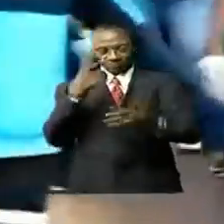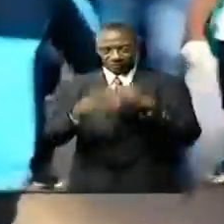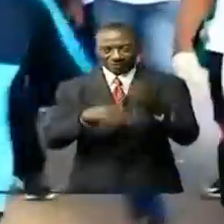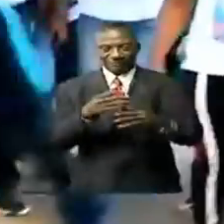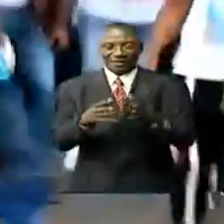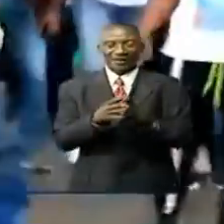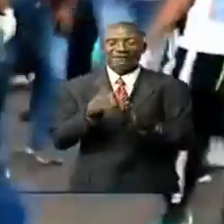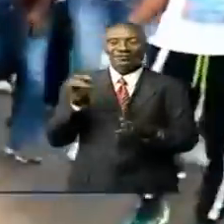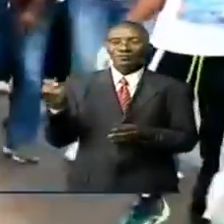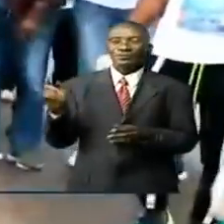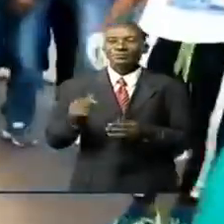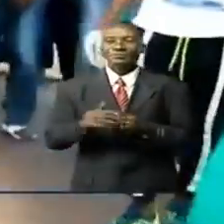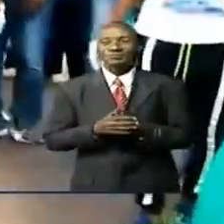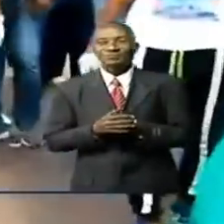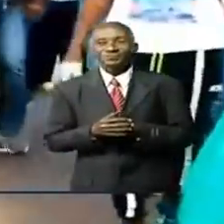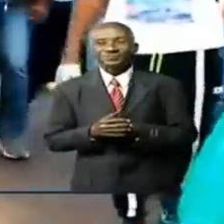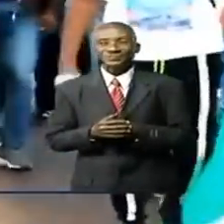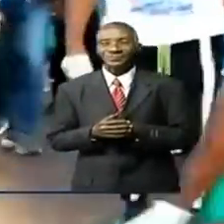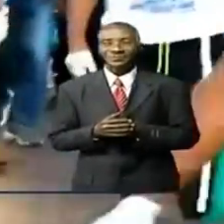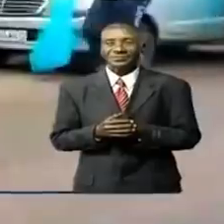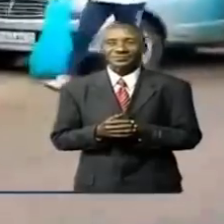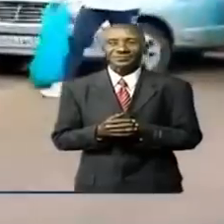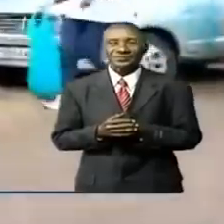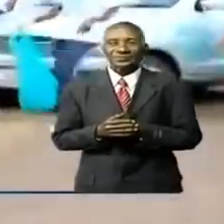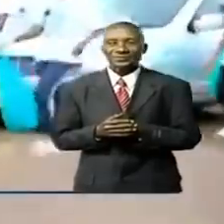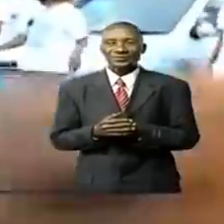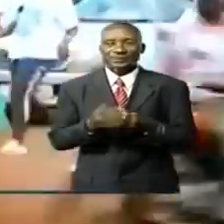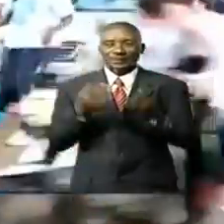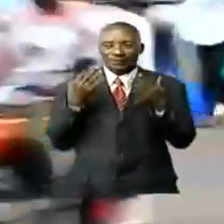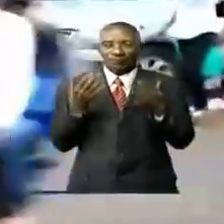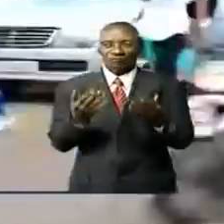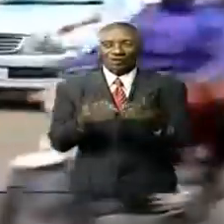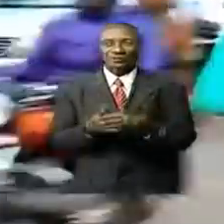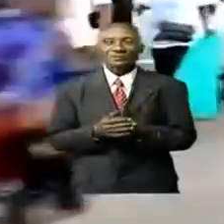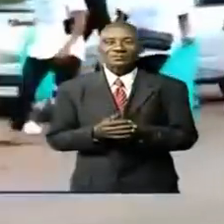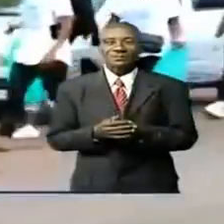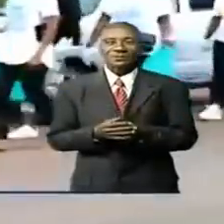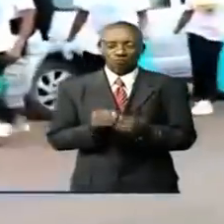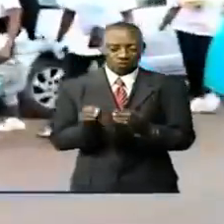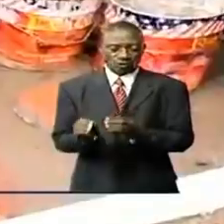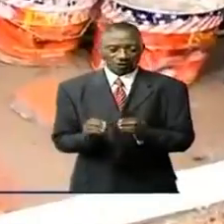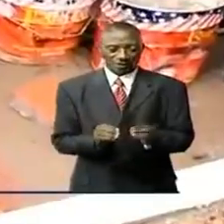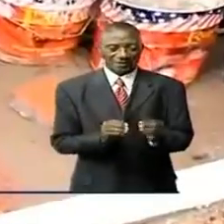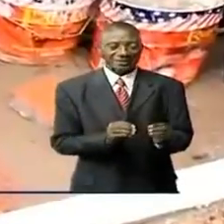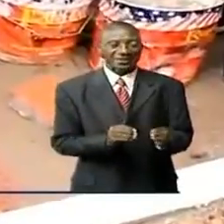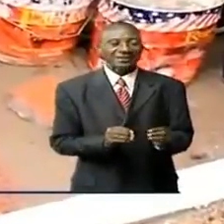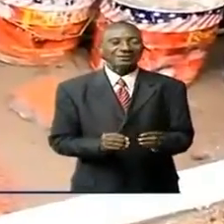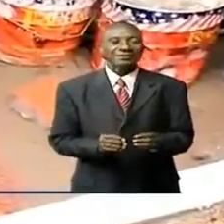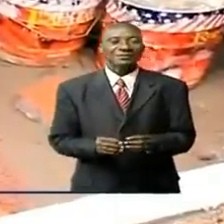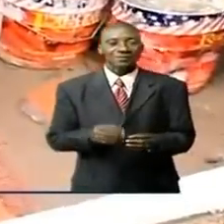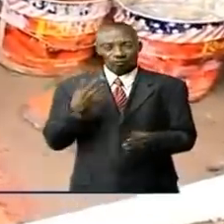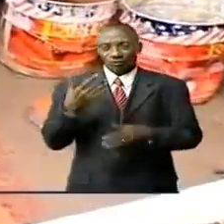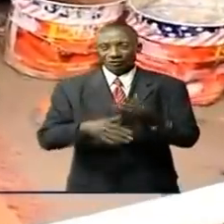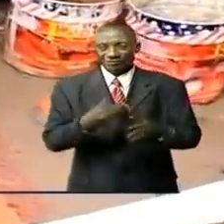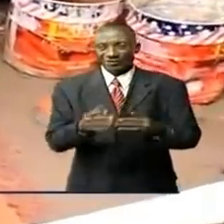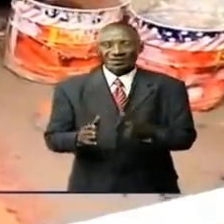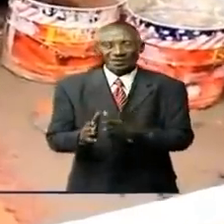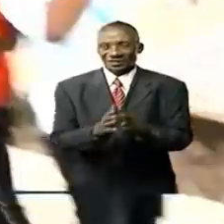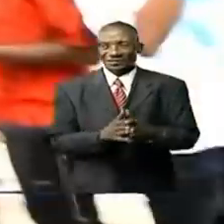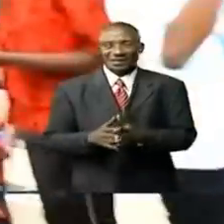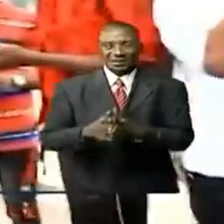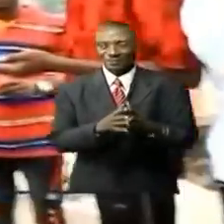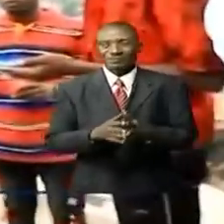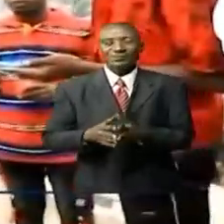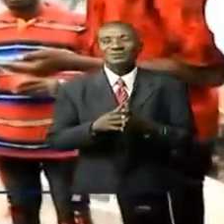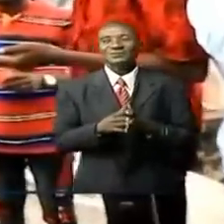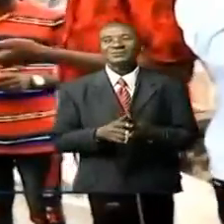Cette énième opération intervient après celle qu'il a organisée avec la coordination des Kinbopeto dans les communes de Kinshasa, Lingwala et